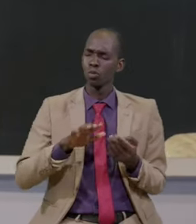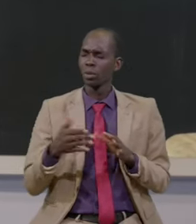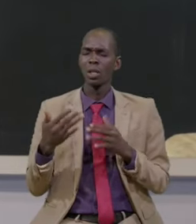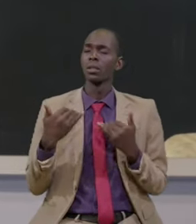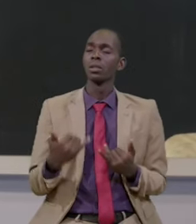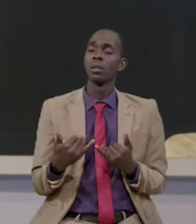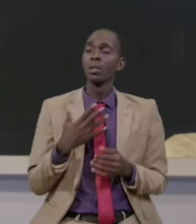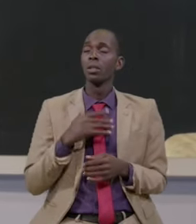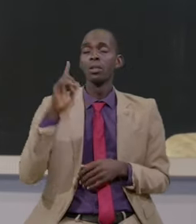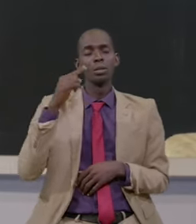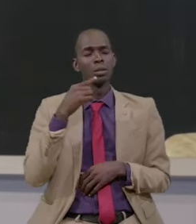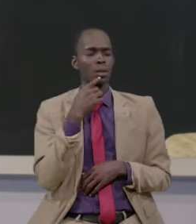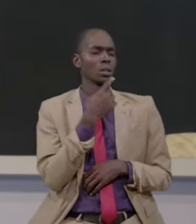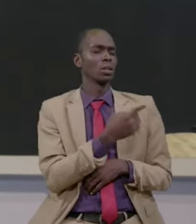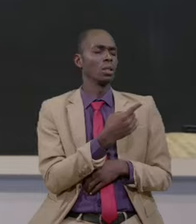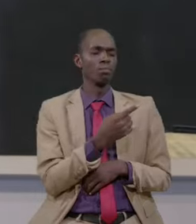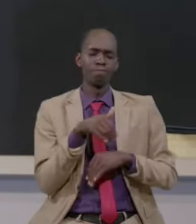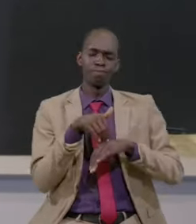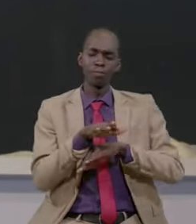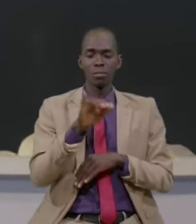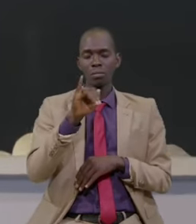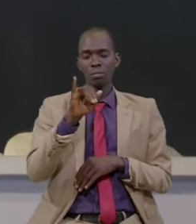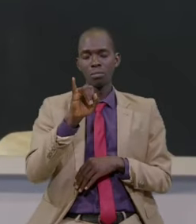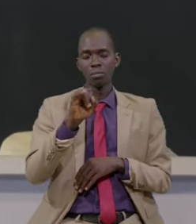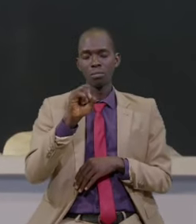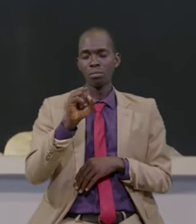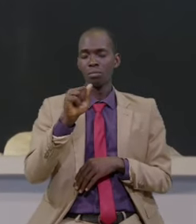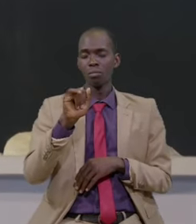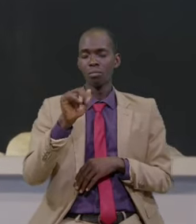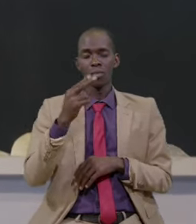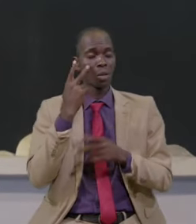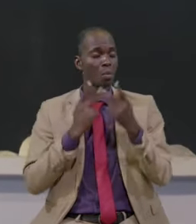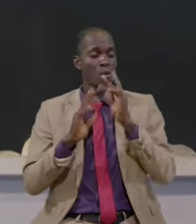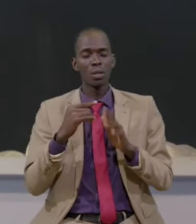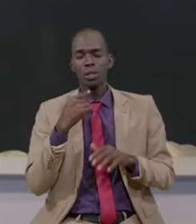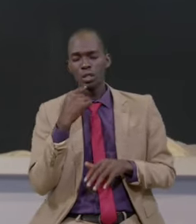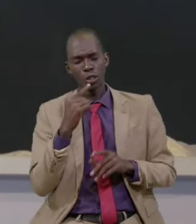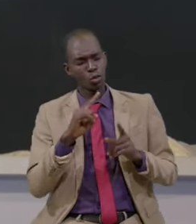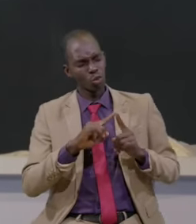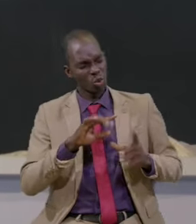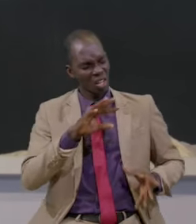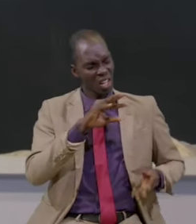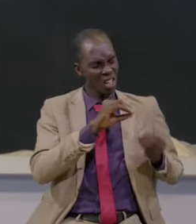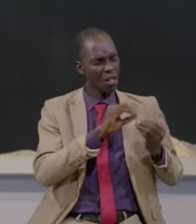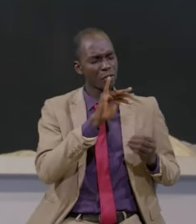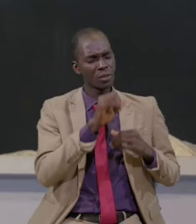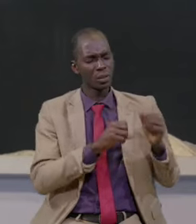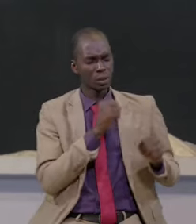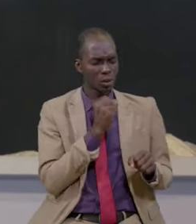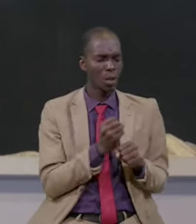envoyé Esaïe vers lui encore. Et tu lui as donné 15 années